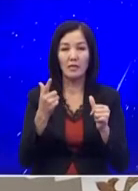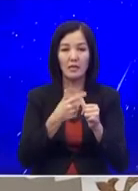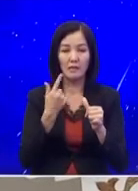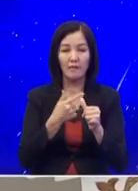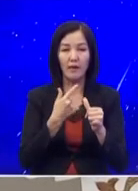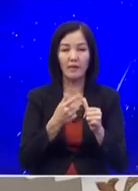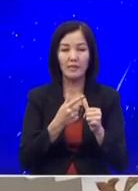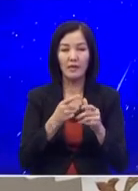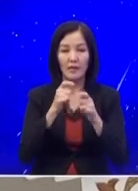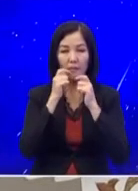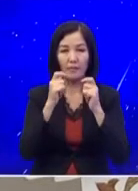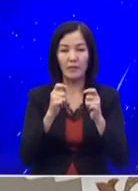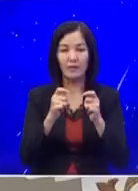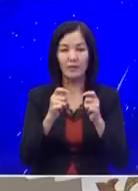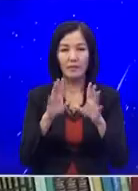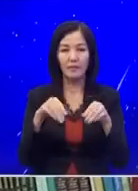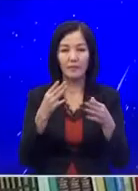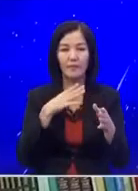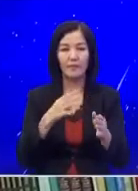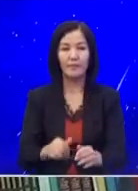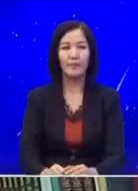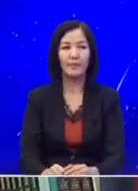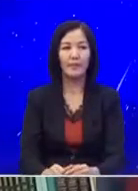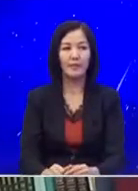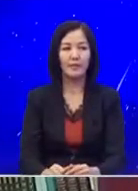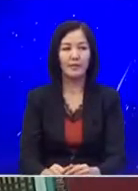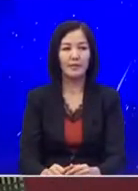приурочили к значимым событиям в жизни писателя.